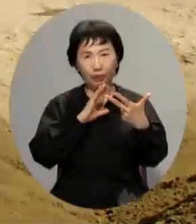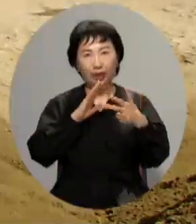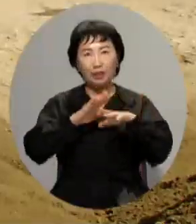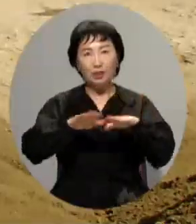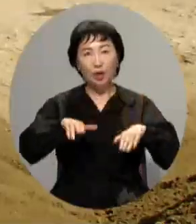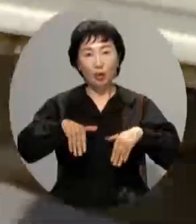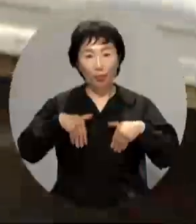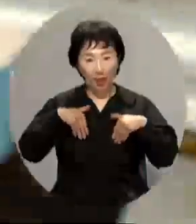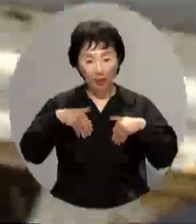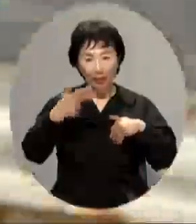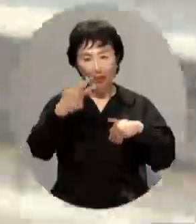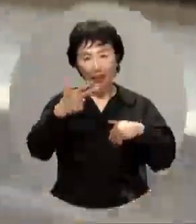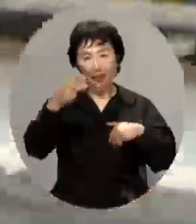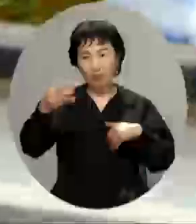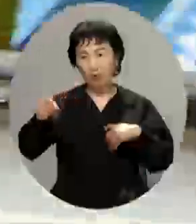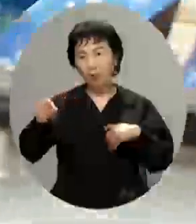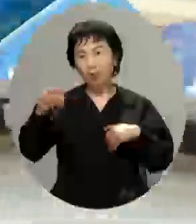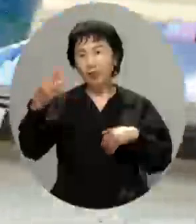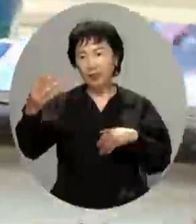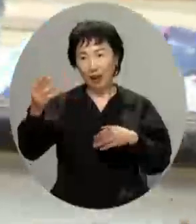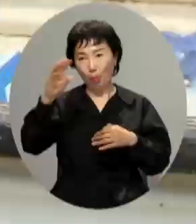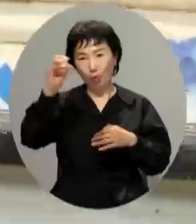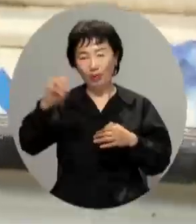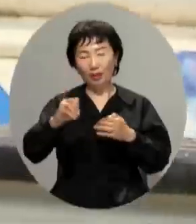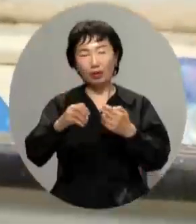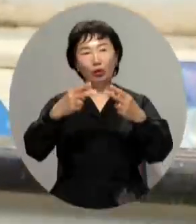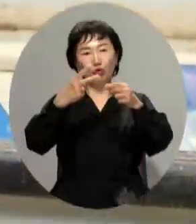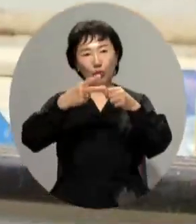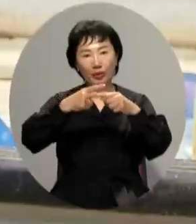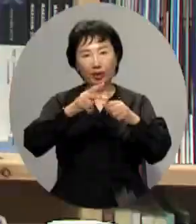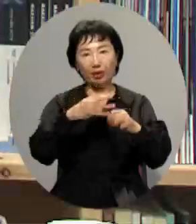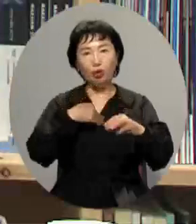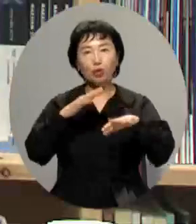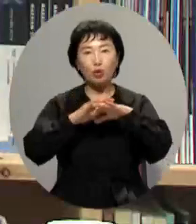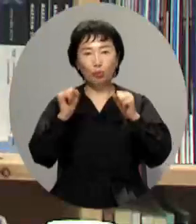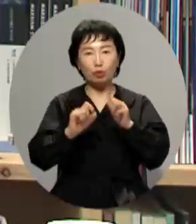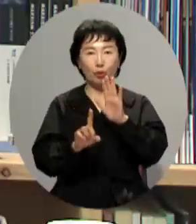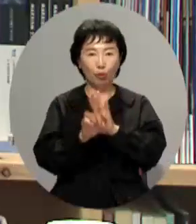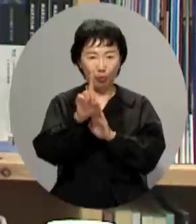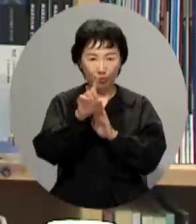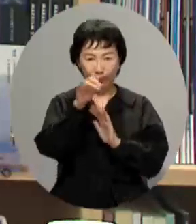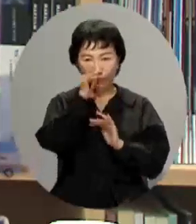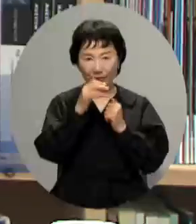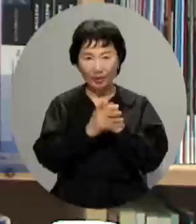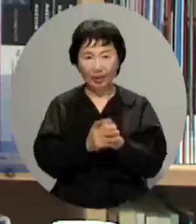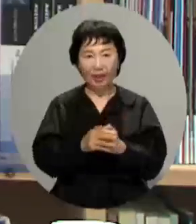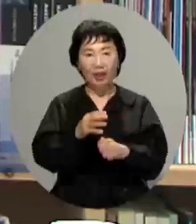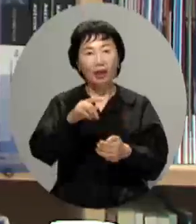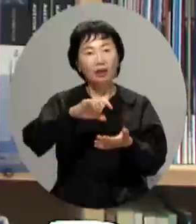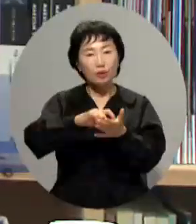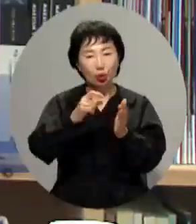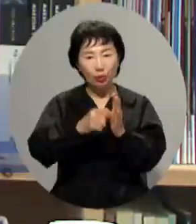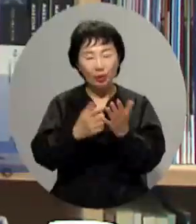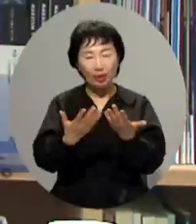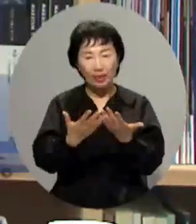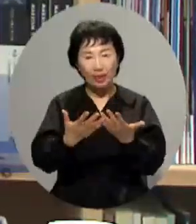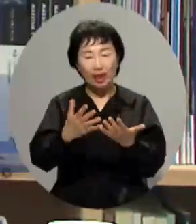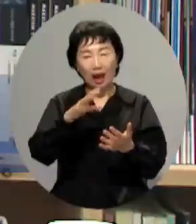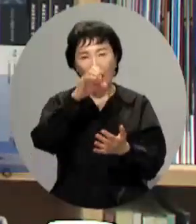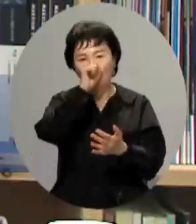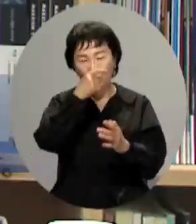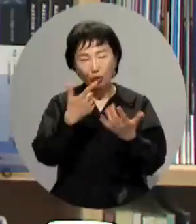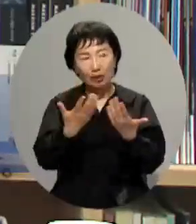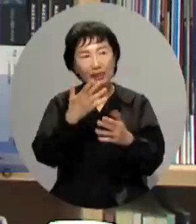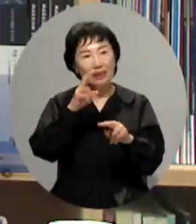전남 7.3%에 이어 두 번째로 높았습니다. 불안정한 일자리가 늘어났다. 그다음에 안 좋은